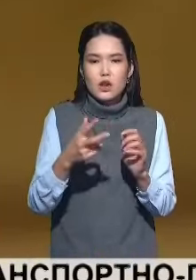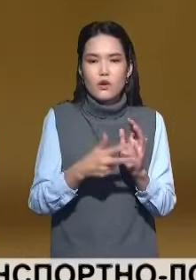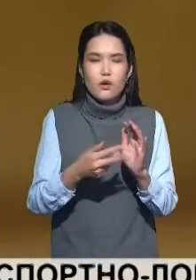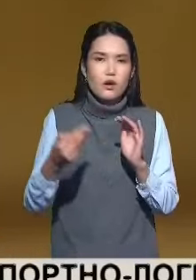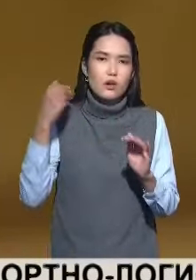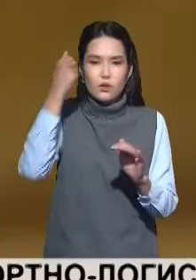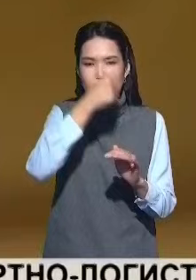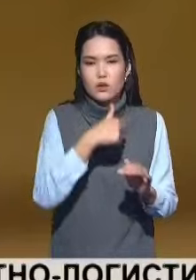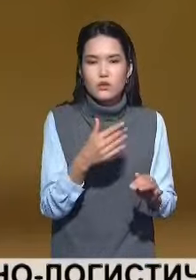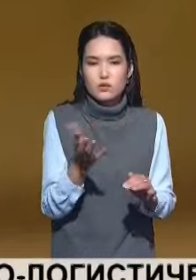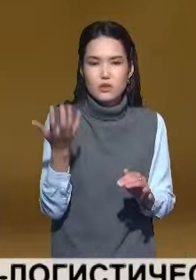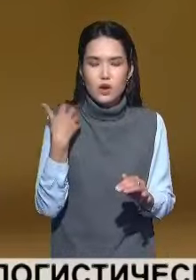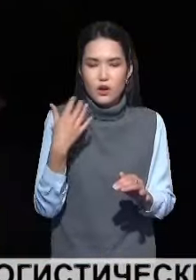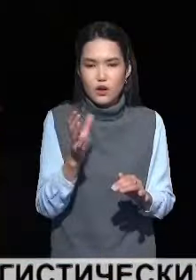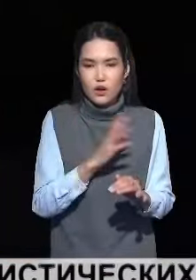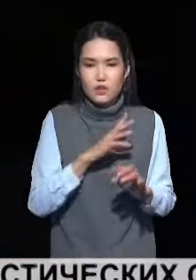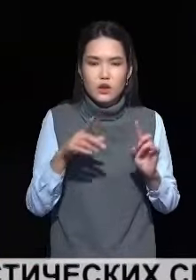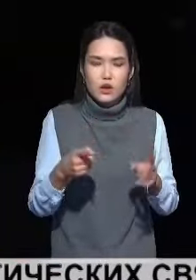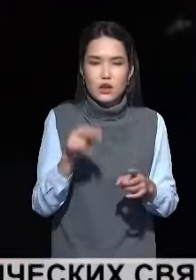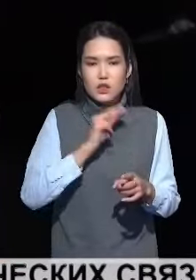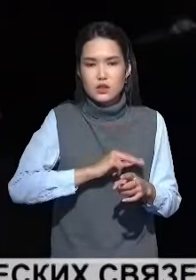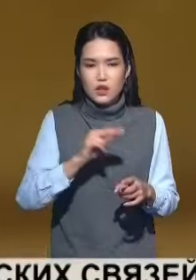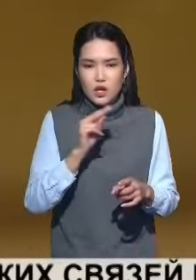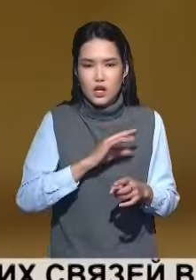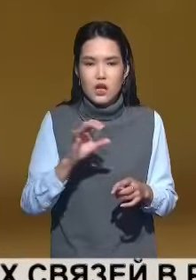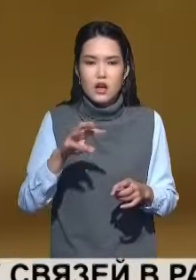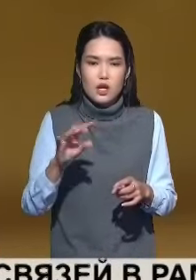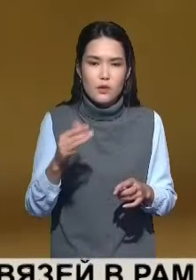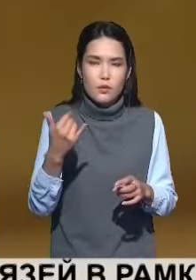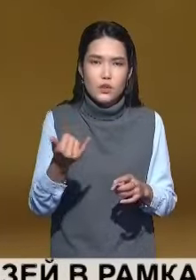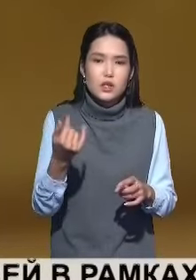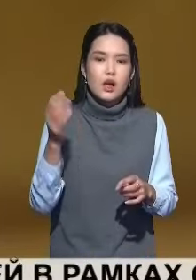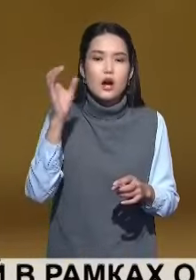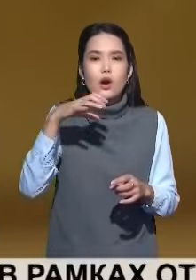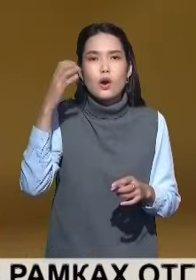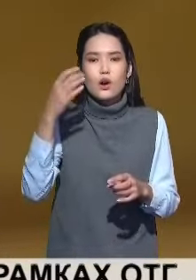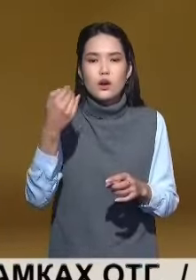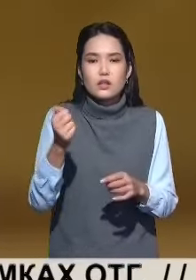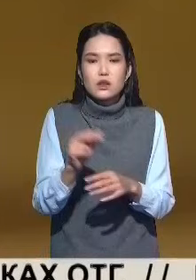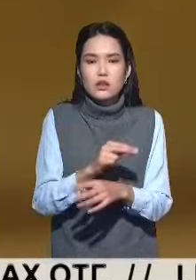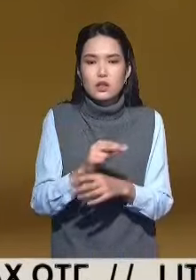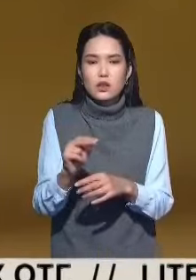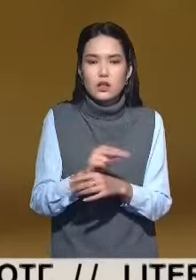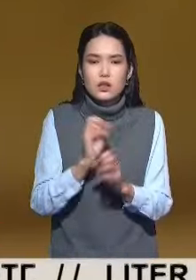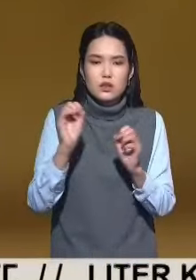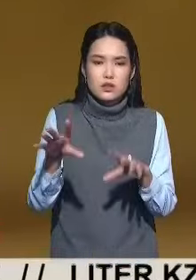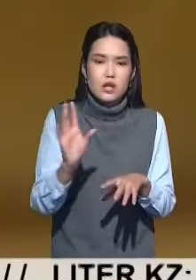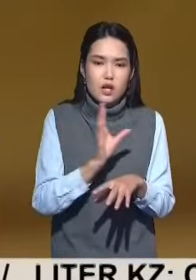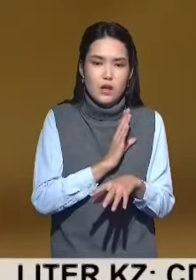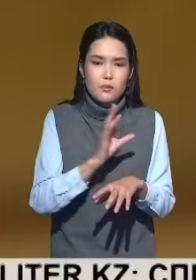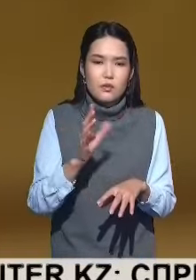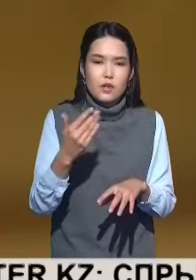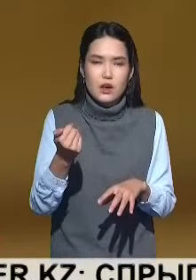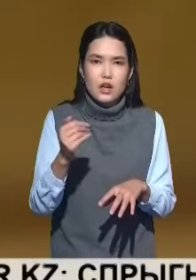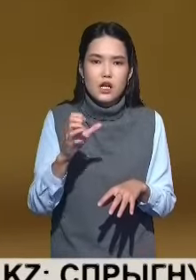12.07.2022 года. Я сам по этому уголовному делу работал. Ему договор купли-продажи сделан декабрем, если не ошибаюсь,